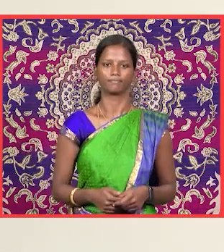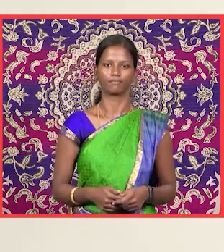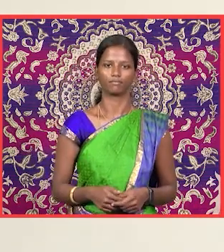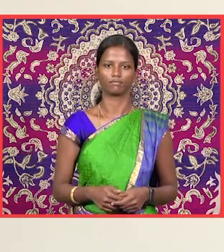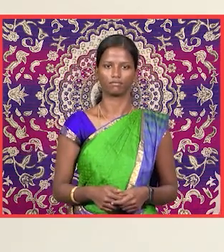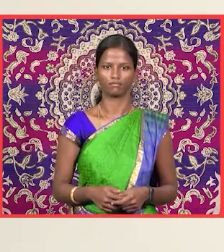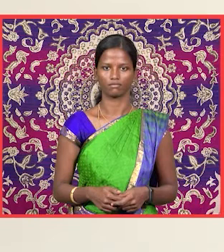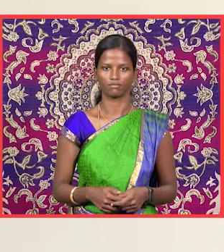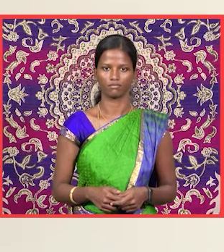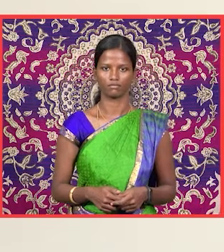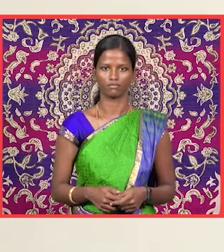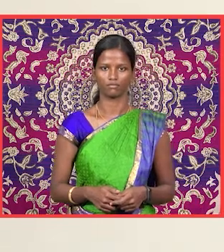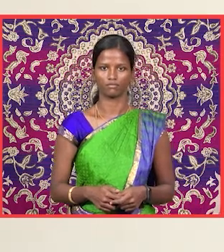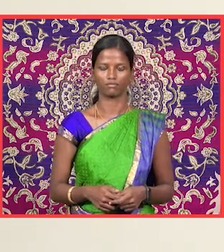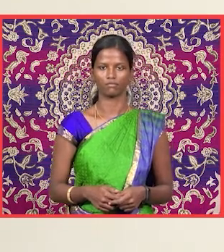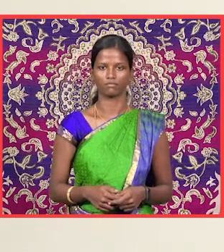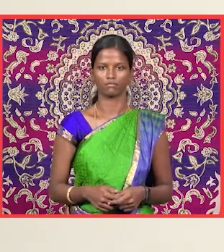மைனஸ் விற்ற விலை,